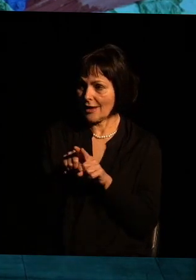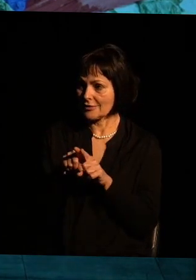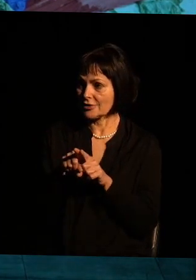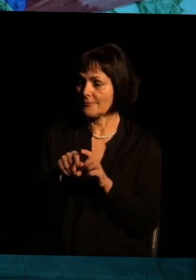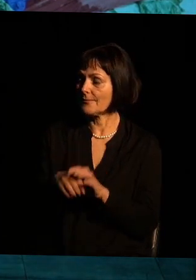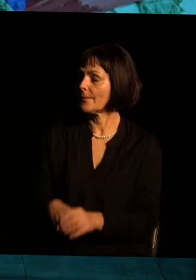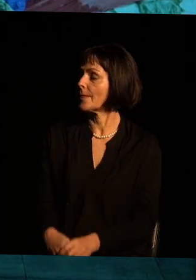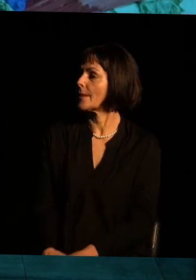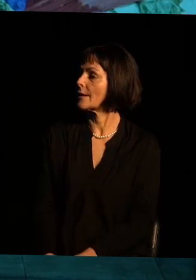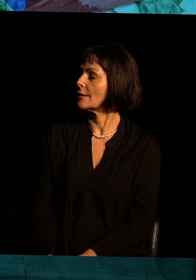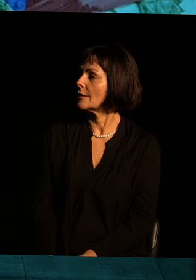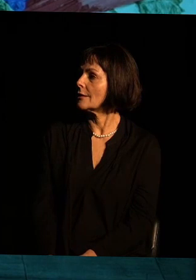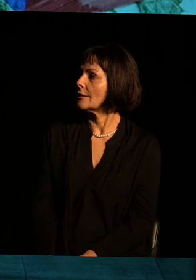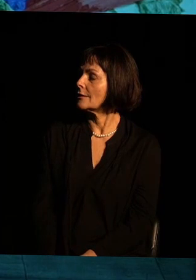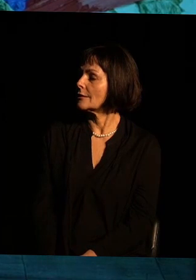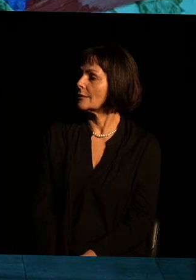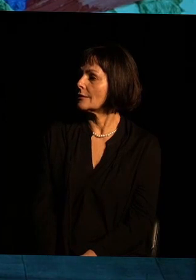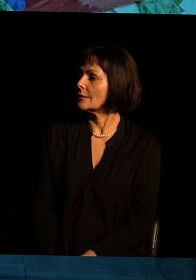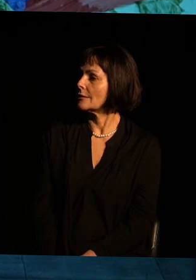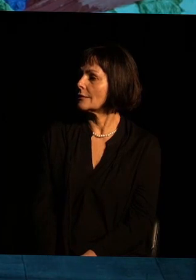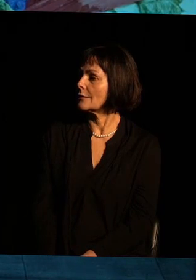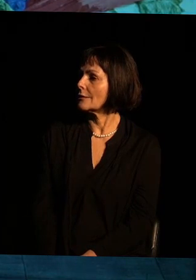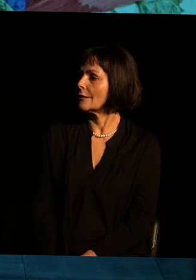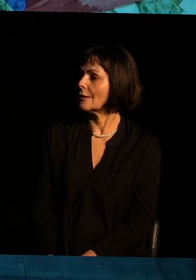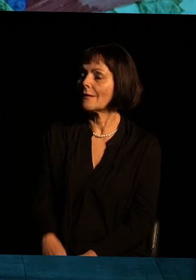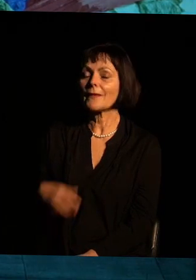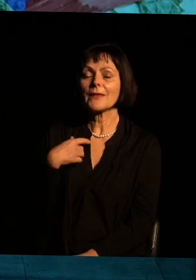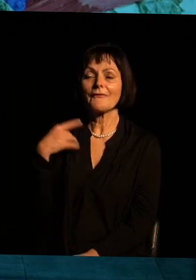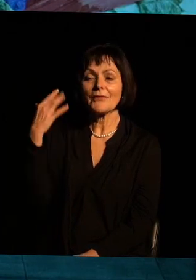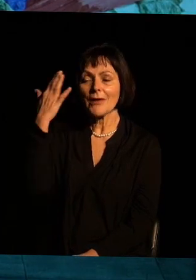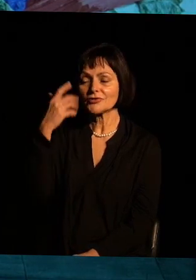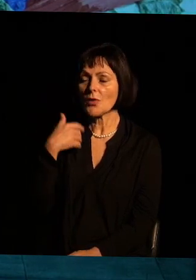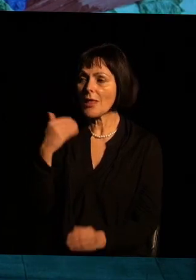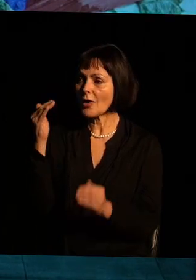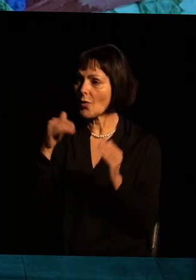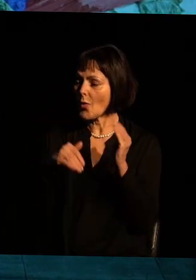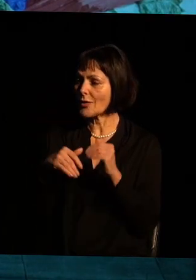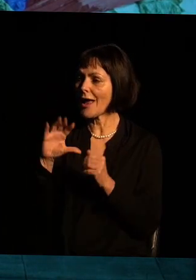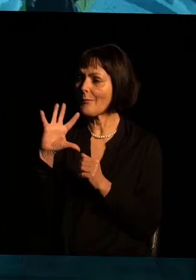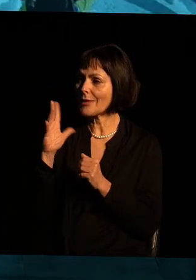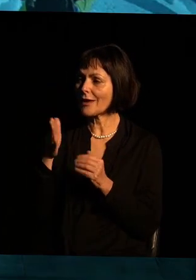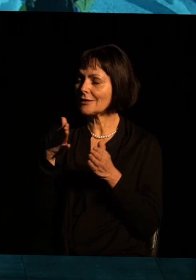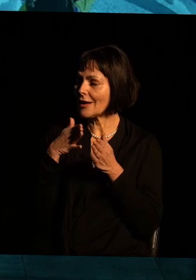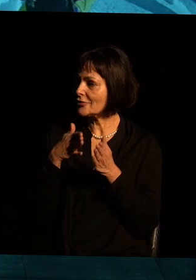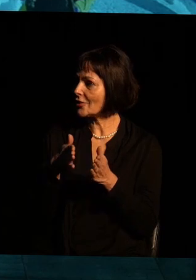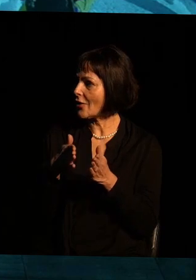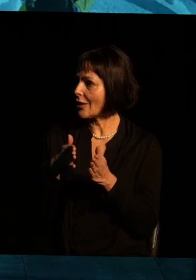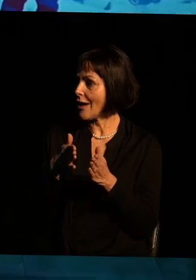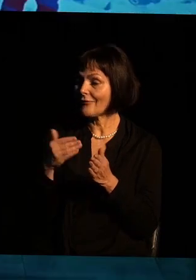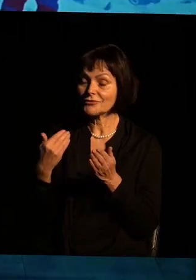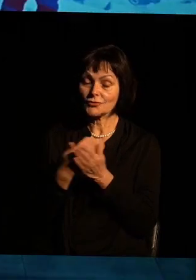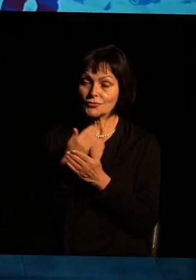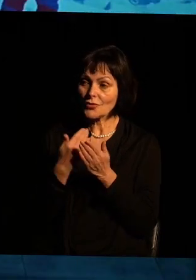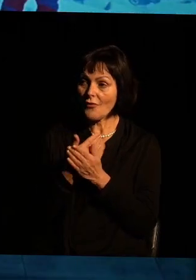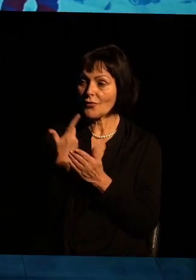ta ostatnia, zimowa. Natomiast to wyśniona góra, przepiękna droga, więc znowu chyba